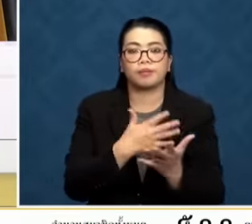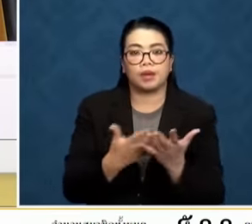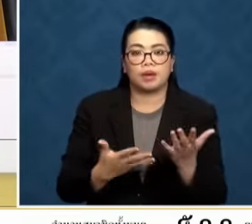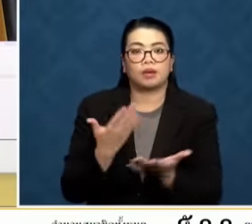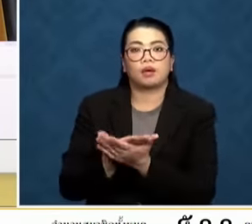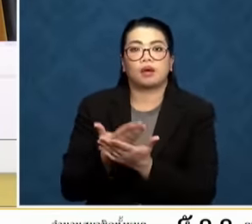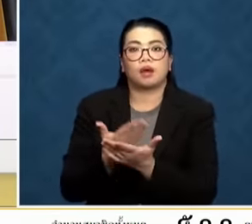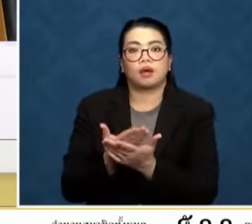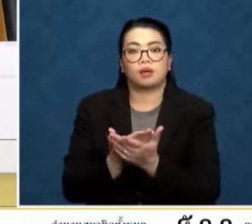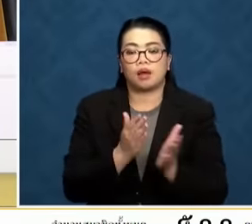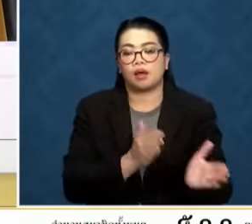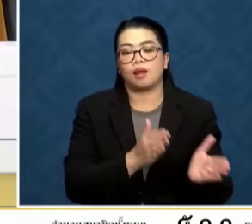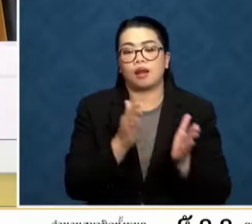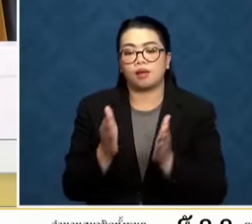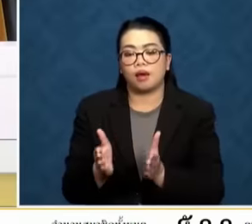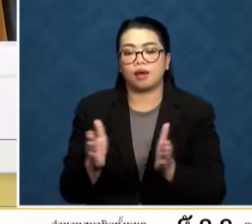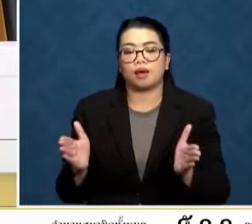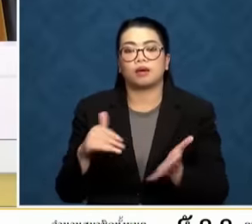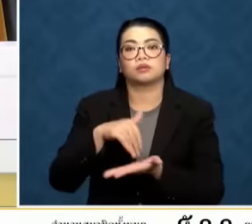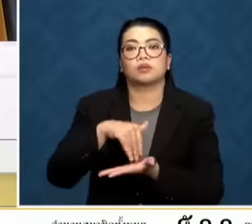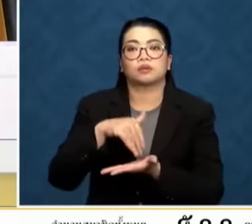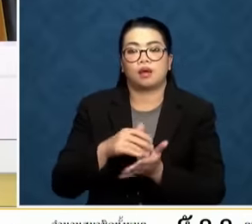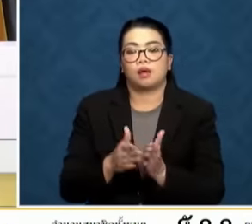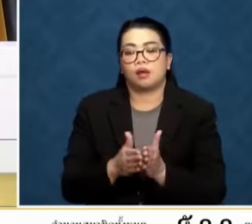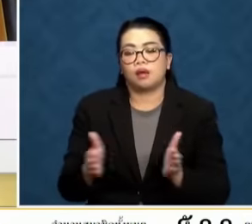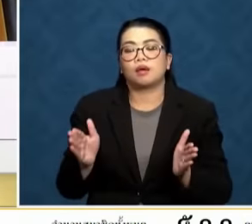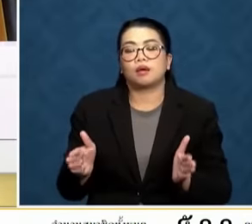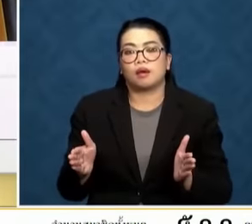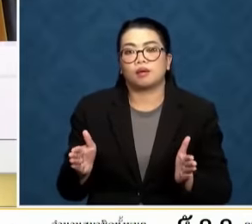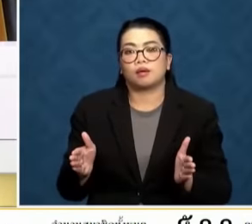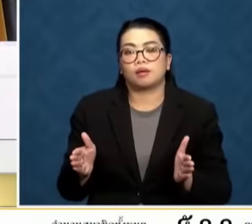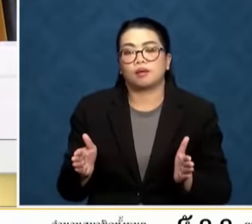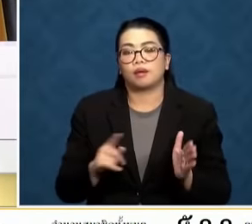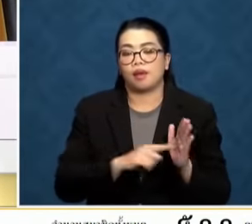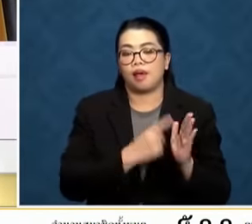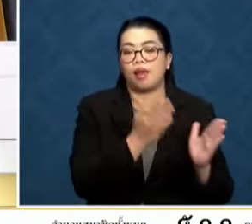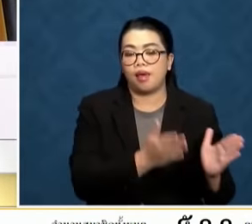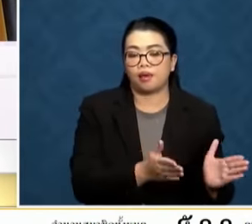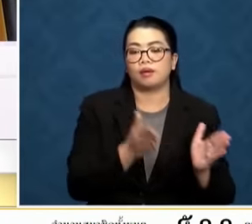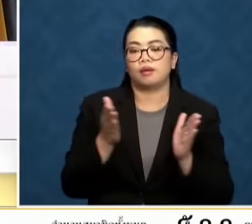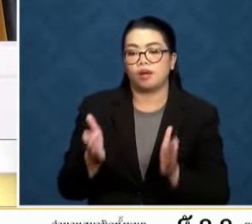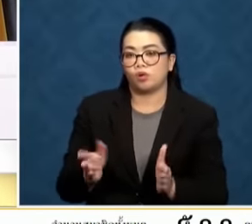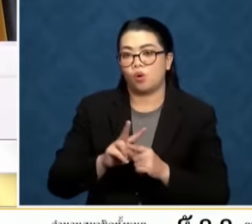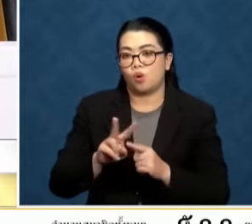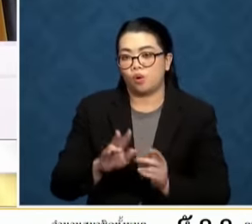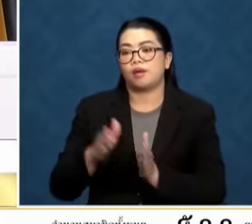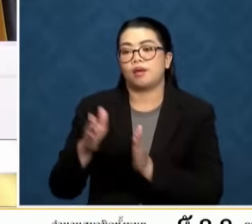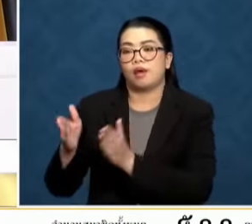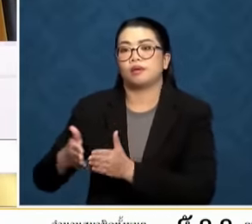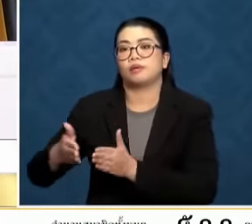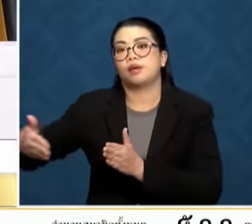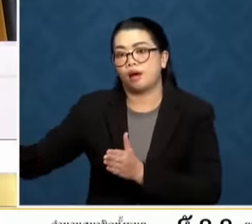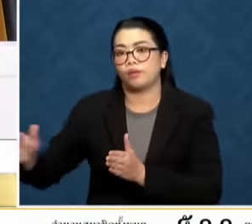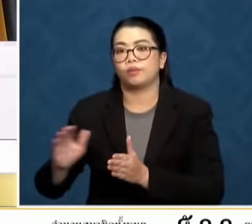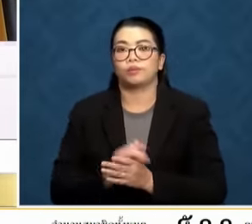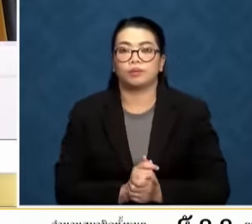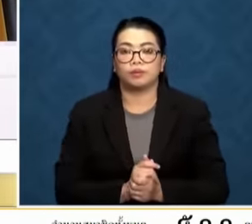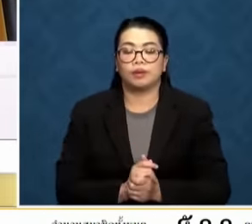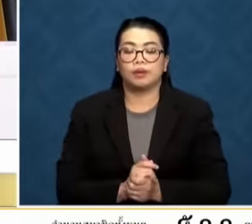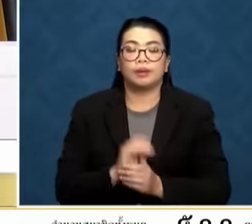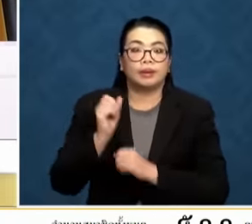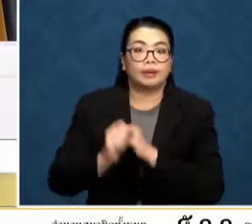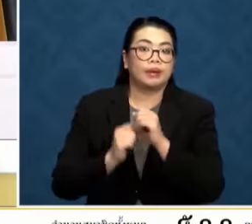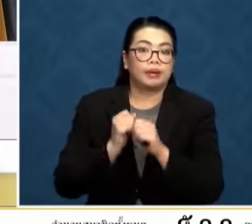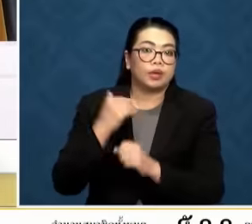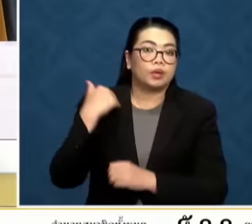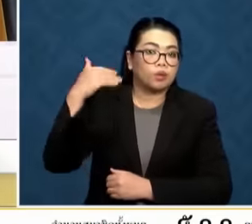ปราณกลางหรือภาษาอังกฤษที่เรียกว่าmtfรัฐบาลมีการระบุอย่างชัดเจนครับว่าการขาดดุลในปีต่อๆ